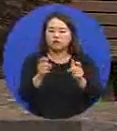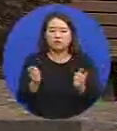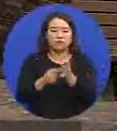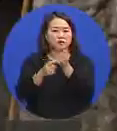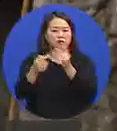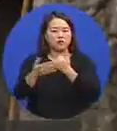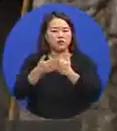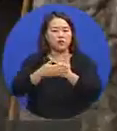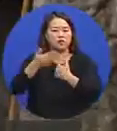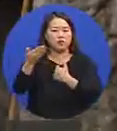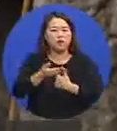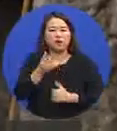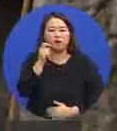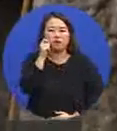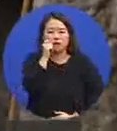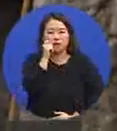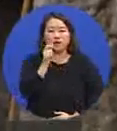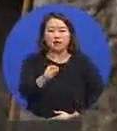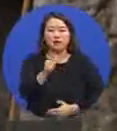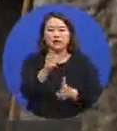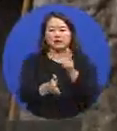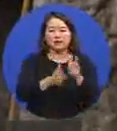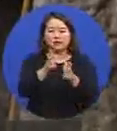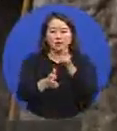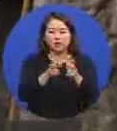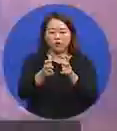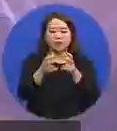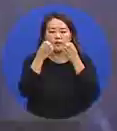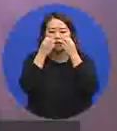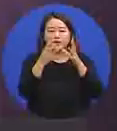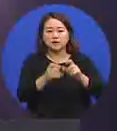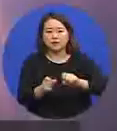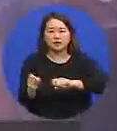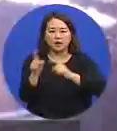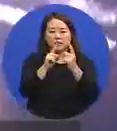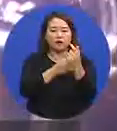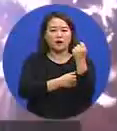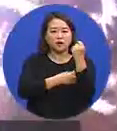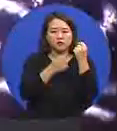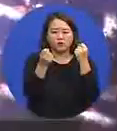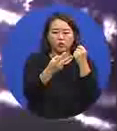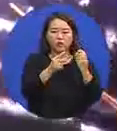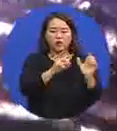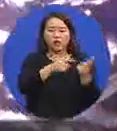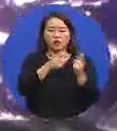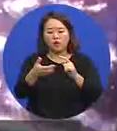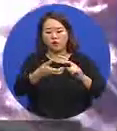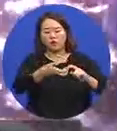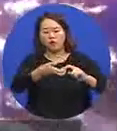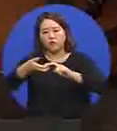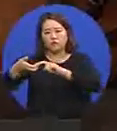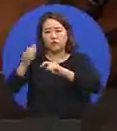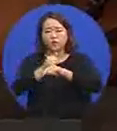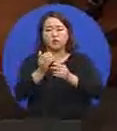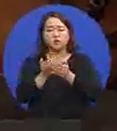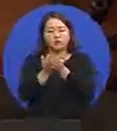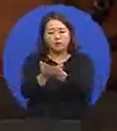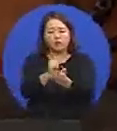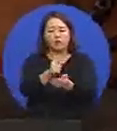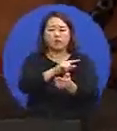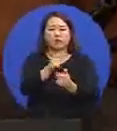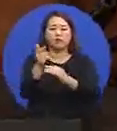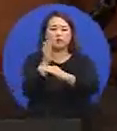형편입니다. 맞춤형 일자리 사업은 신재생 에너지와 위그선 등 인력 수요가 늘고 있는 분야를